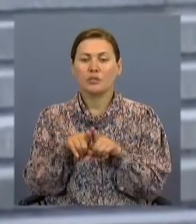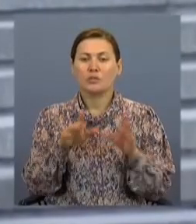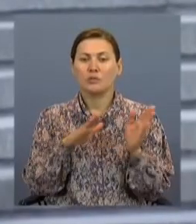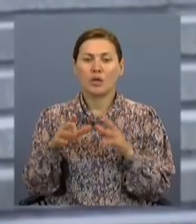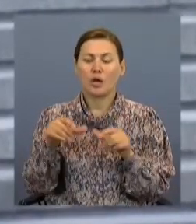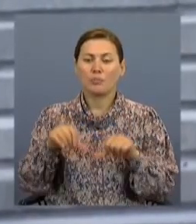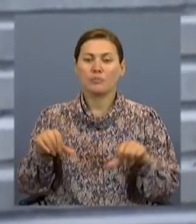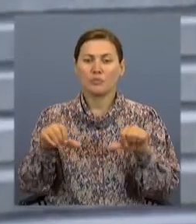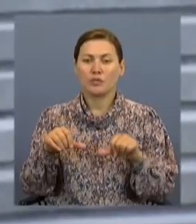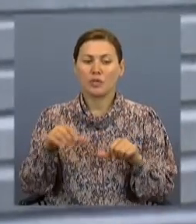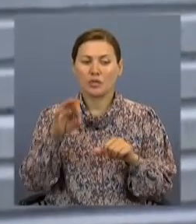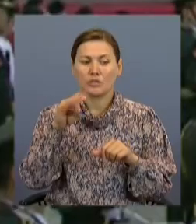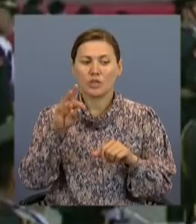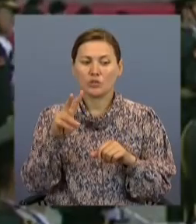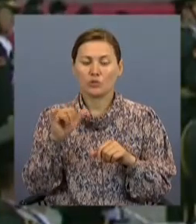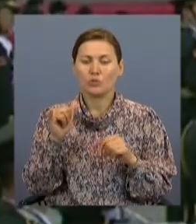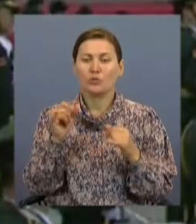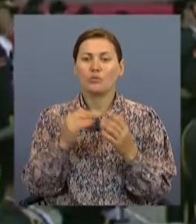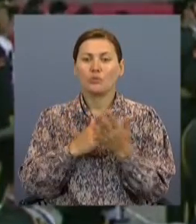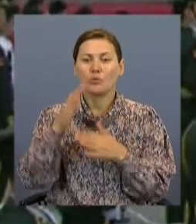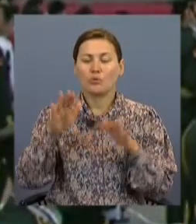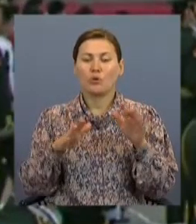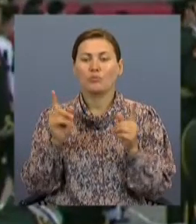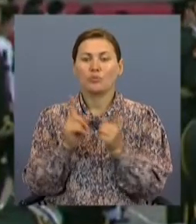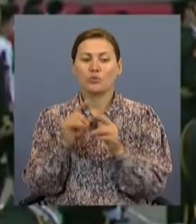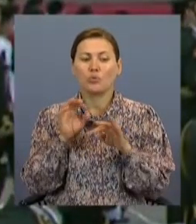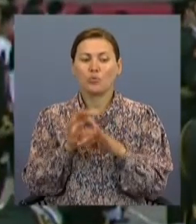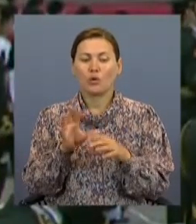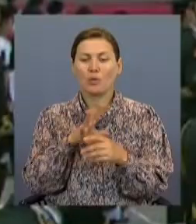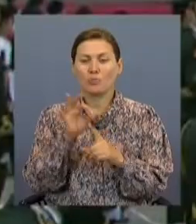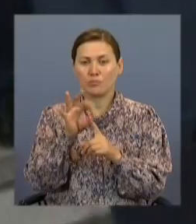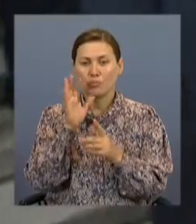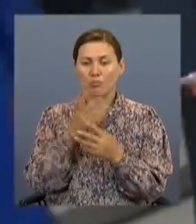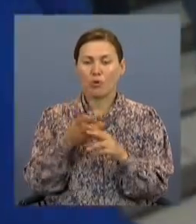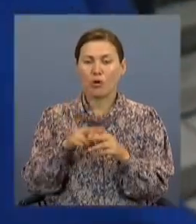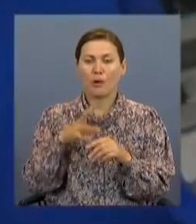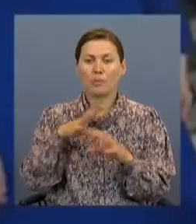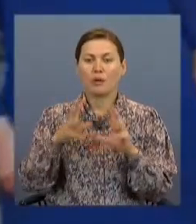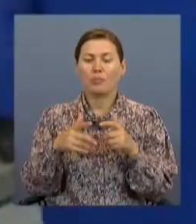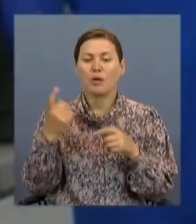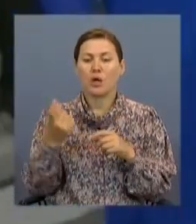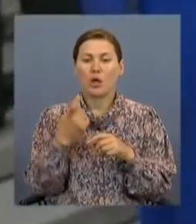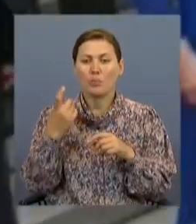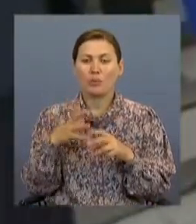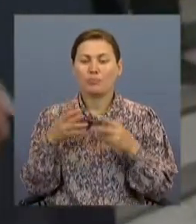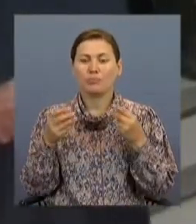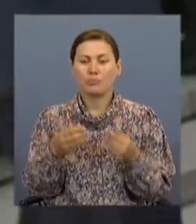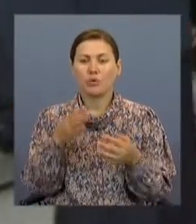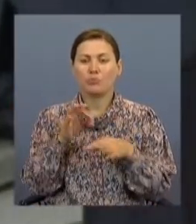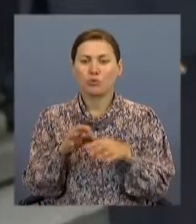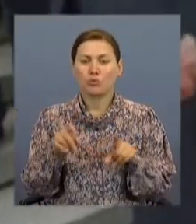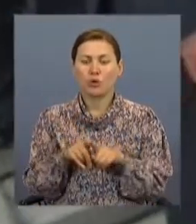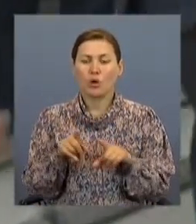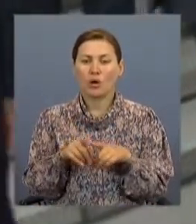комитетінің төрағасы Ли Чжаньшумен жоғары деңгейдегі кездесулер өткізу көзделген. Сондай-ақ әлемдік экономикаға ықпалын жүргізіп